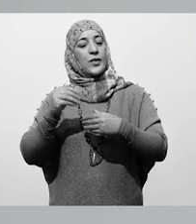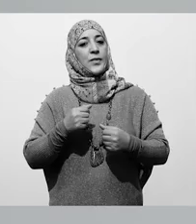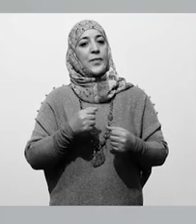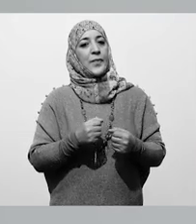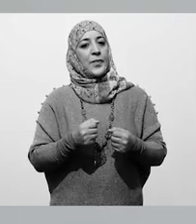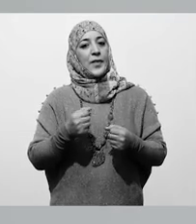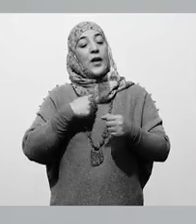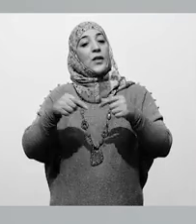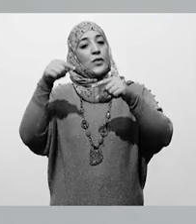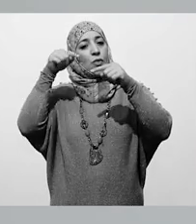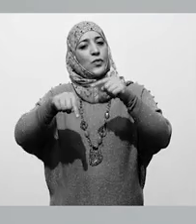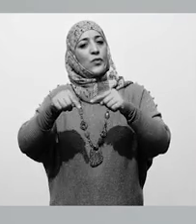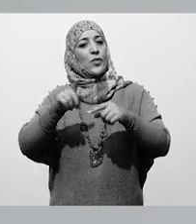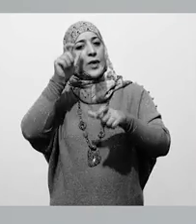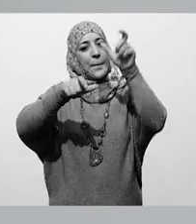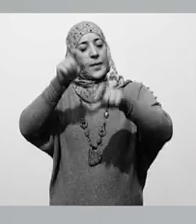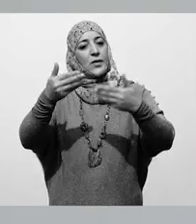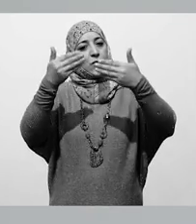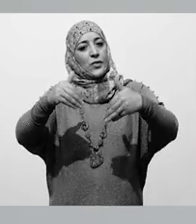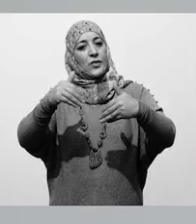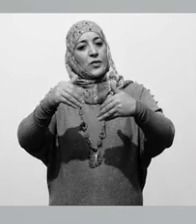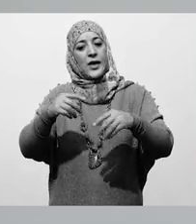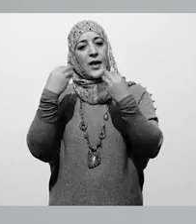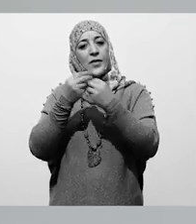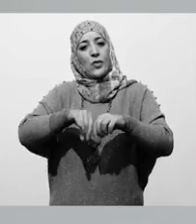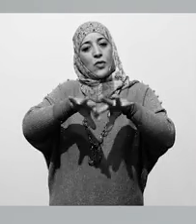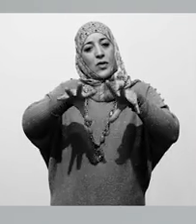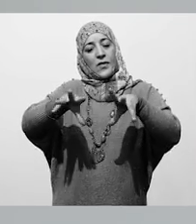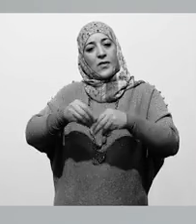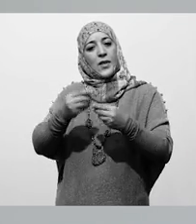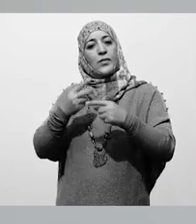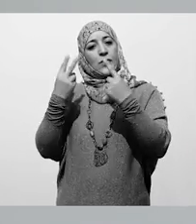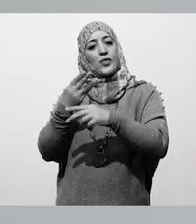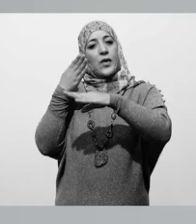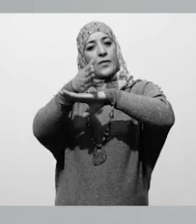rentre et que les personnes qui sont handicapées et leur famille aient